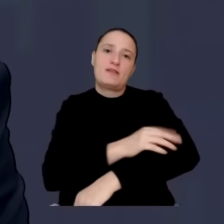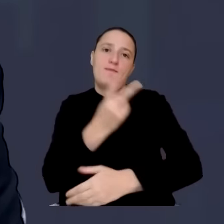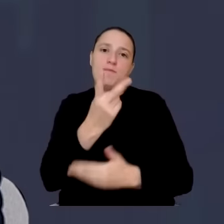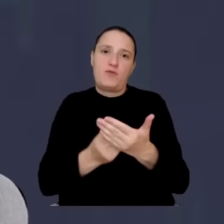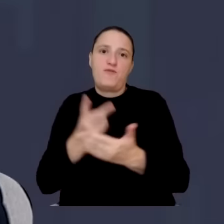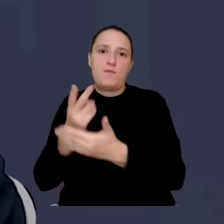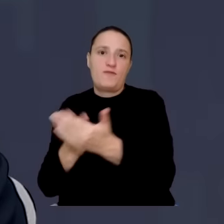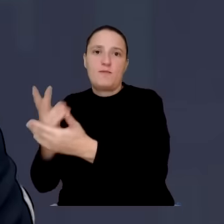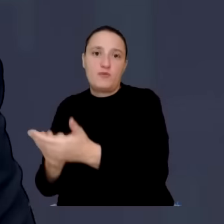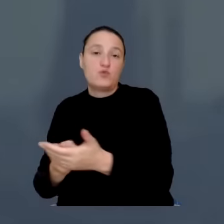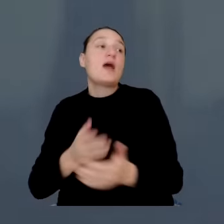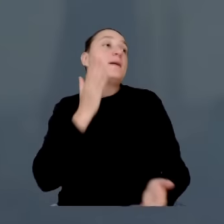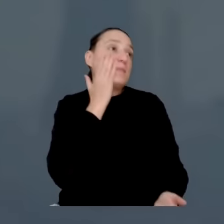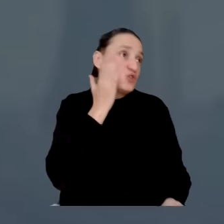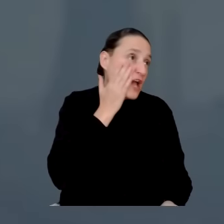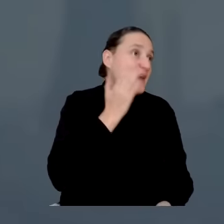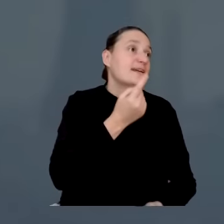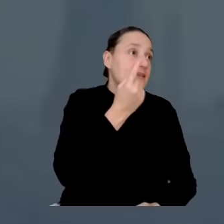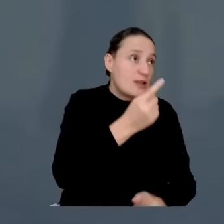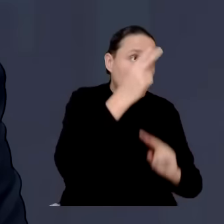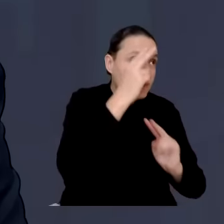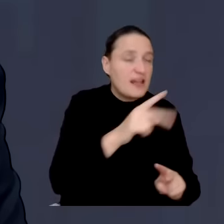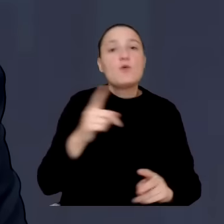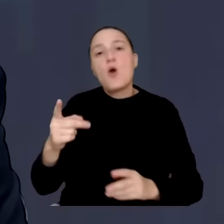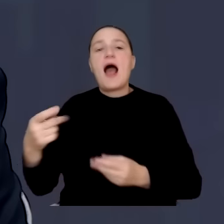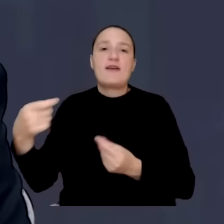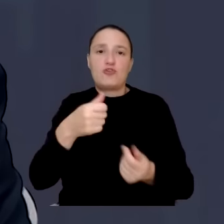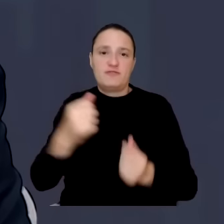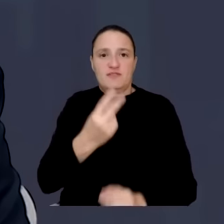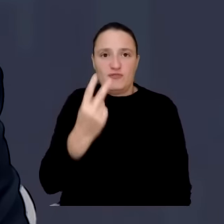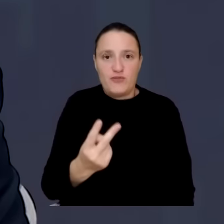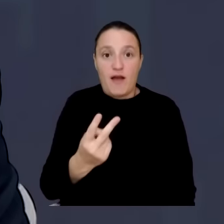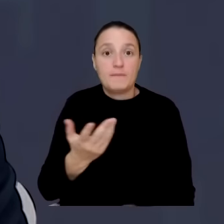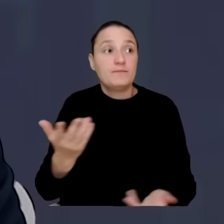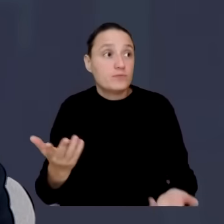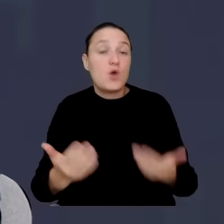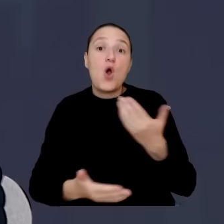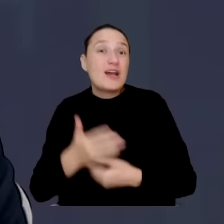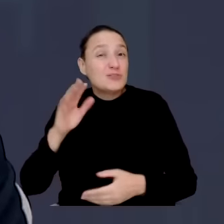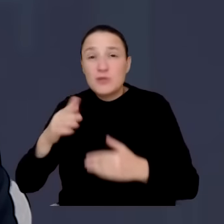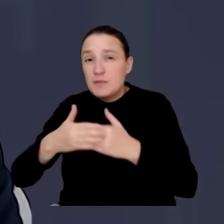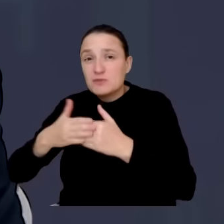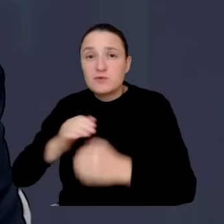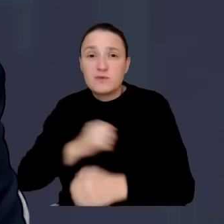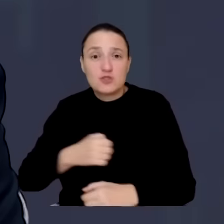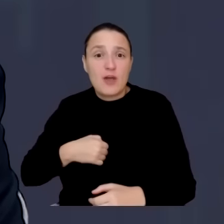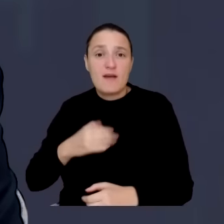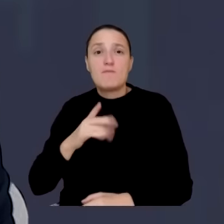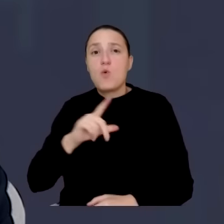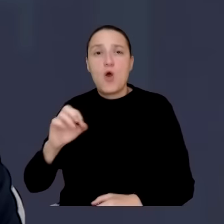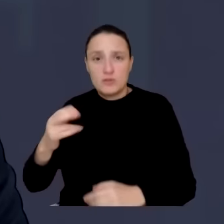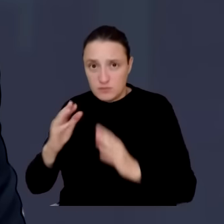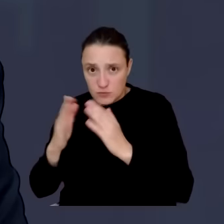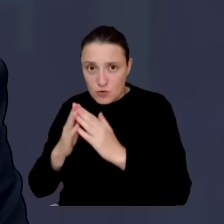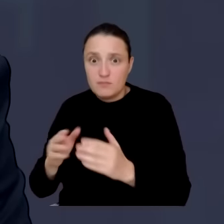mieszkanie podc Gdy mają podczas gdy mają pani redaktor okazuje się w tutaj pod Warszawą